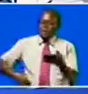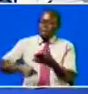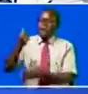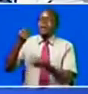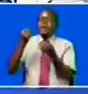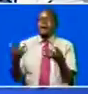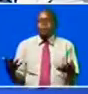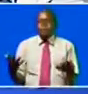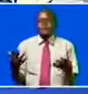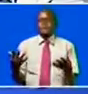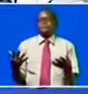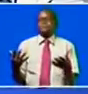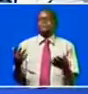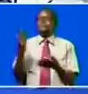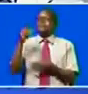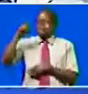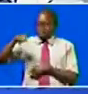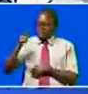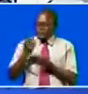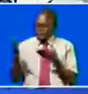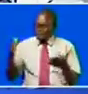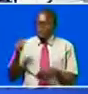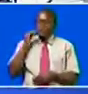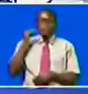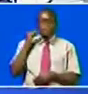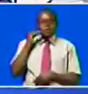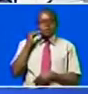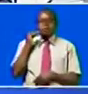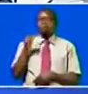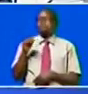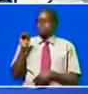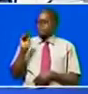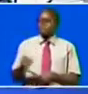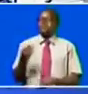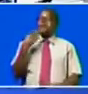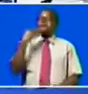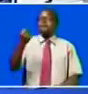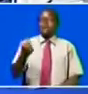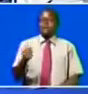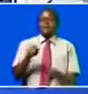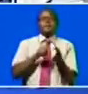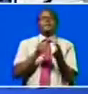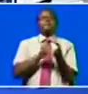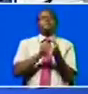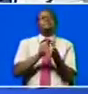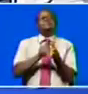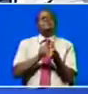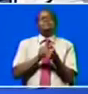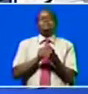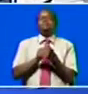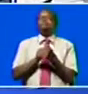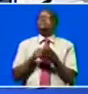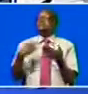pesa ngapi? Na pengine kuna kitu unahitaji kwa nyumba. Unasikia mtu anasema amenunua bundle za 500 kwa siku, kesho pia 500, kesho kutwa